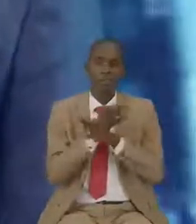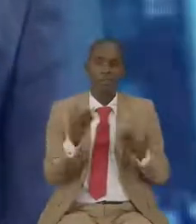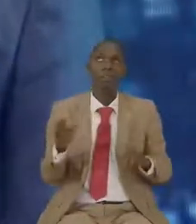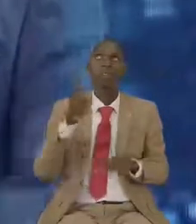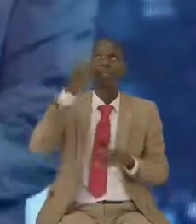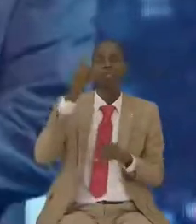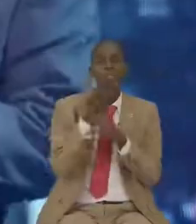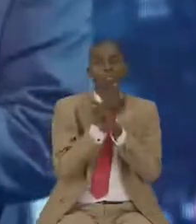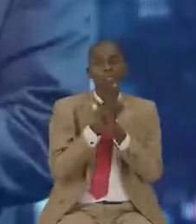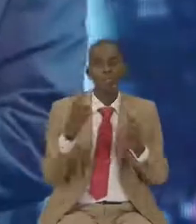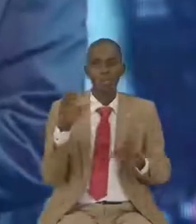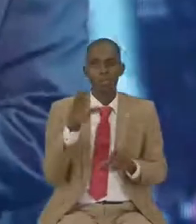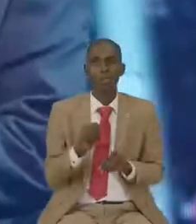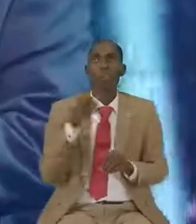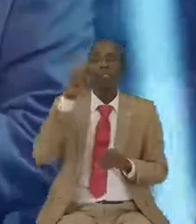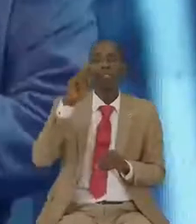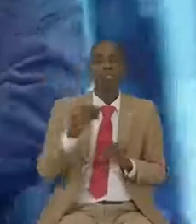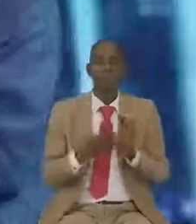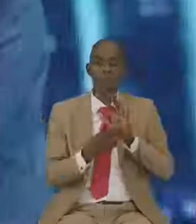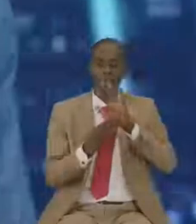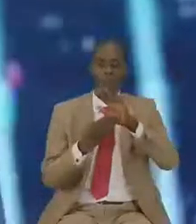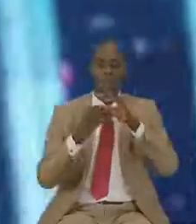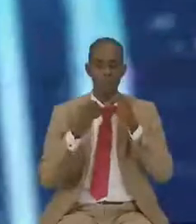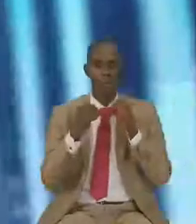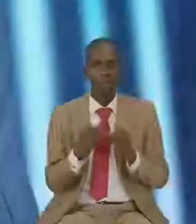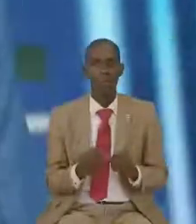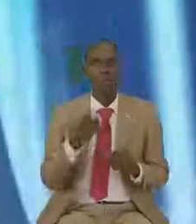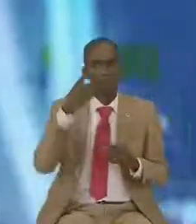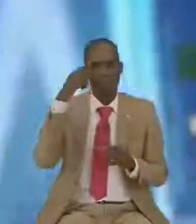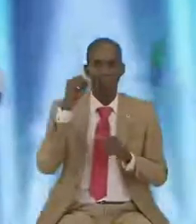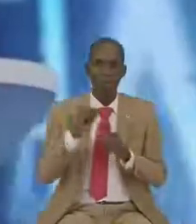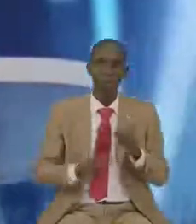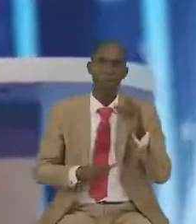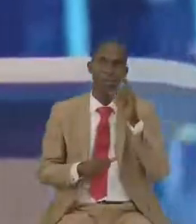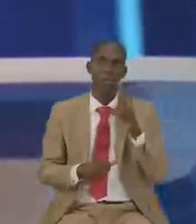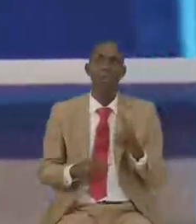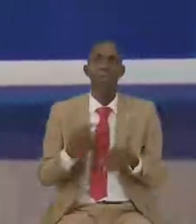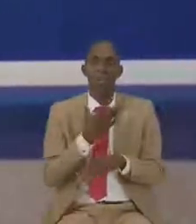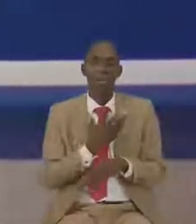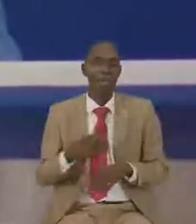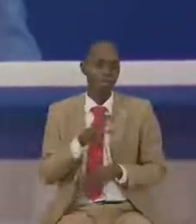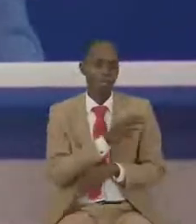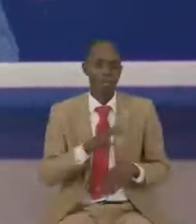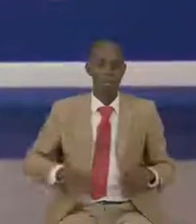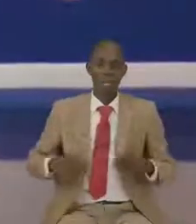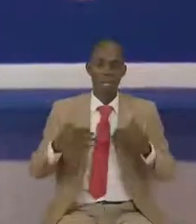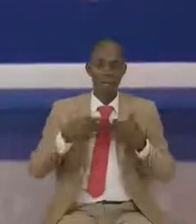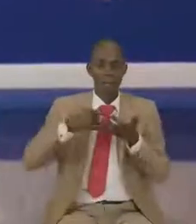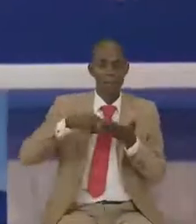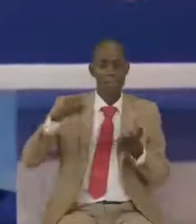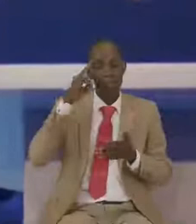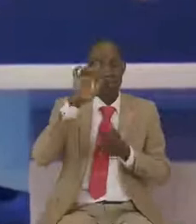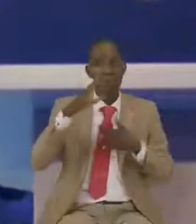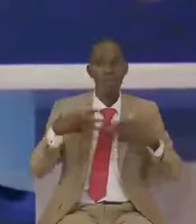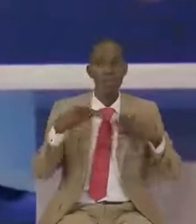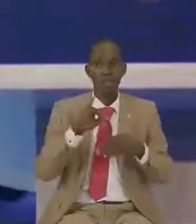Le Seigneur guérit, affranchit, délivre, manifeste la puissance pour tout le